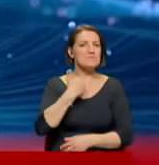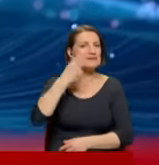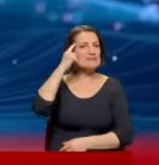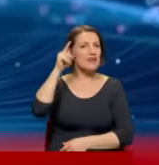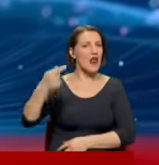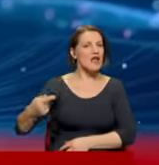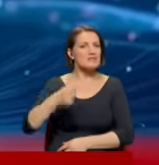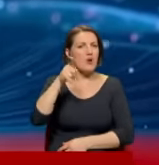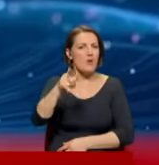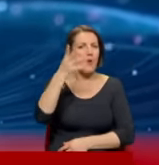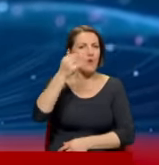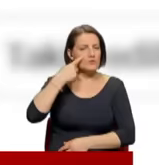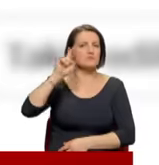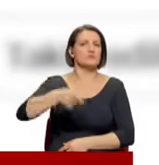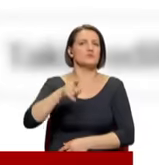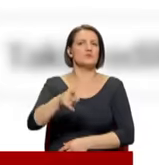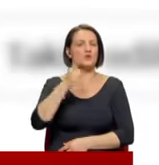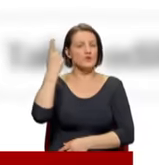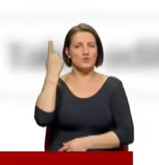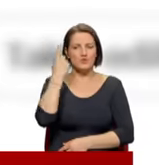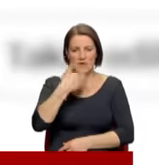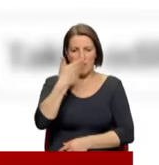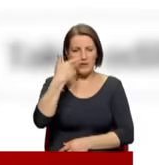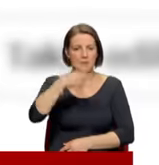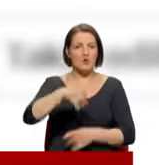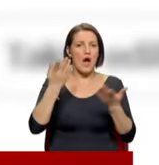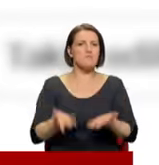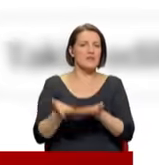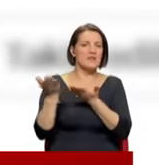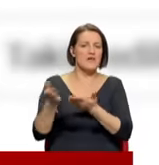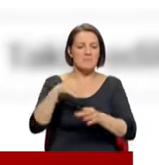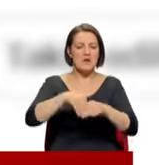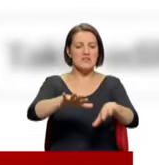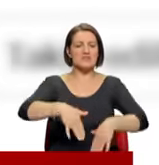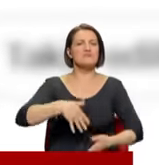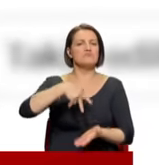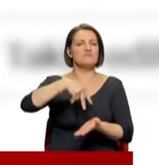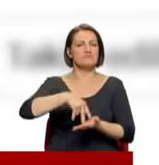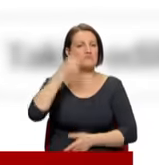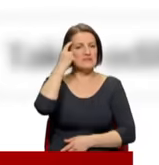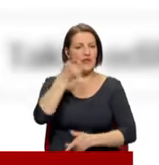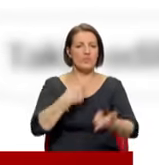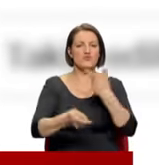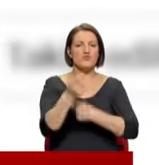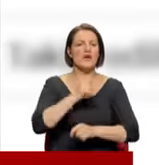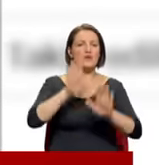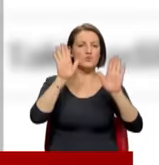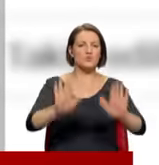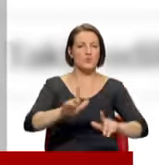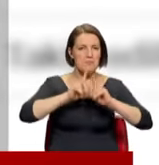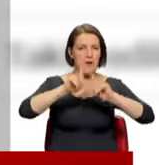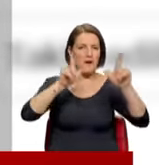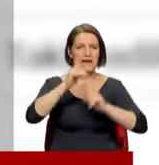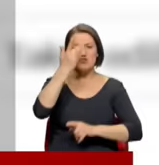İsrail istihbaratı olduğunu tespit ettik. Dün inkar edilen bugün kabul edildi. Meclis kürsüsünde İsrail'le ticareti durdurun